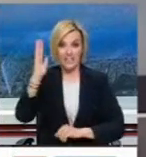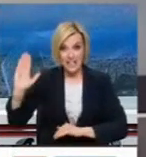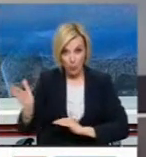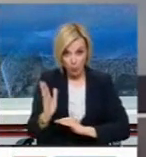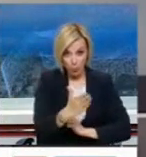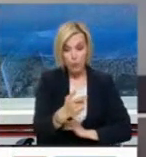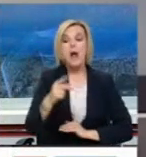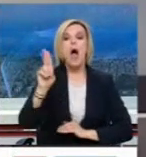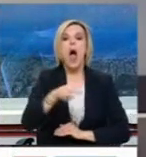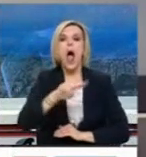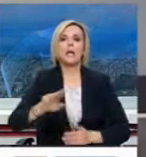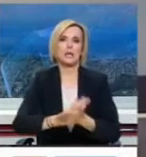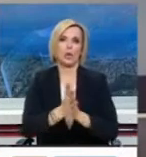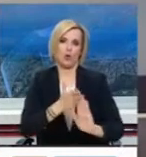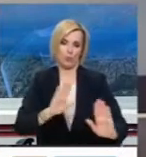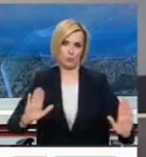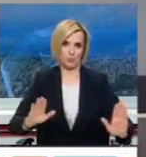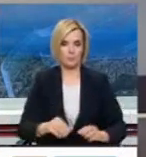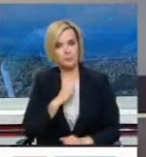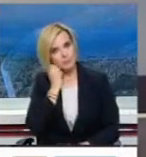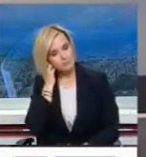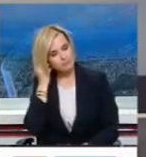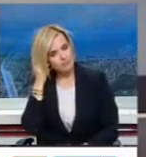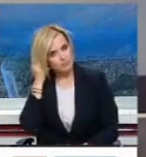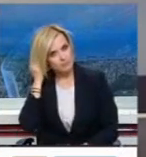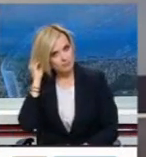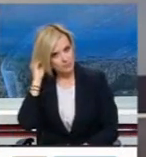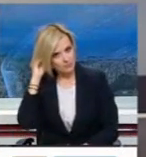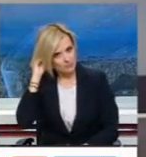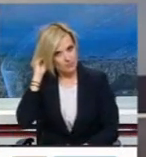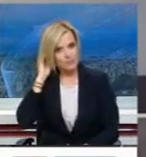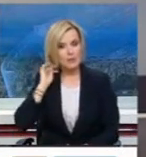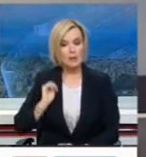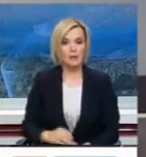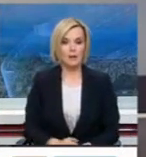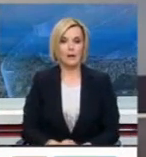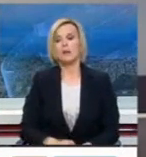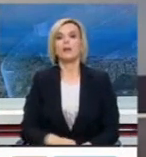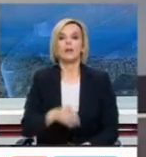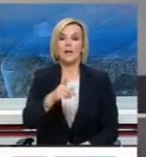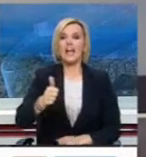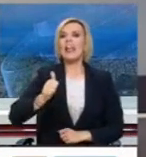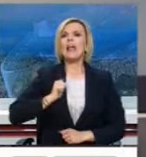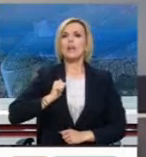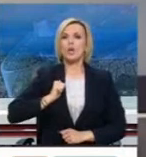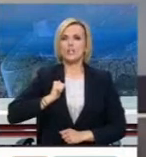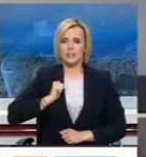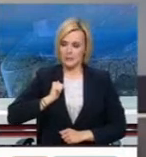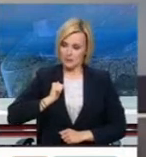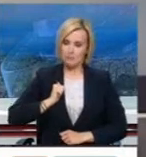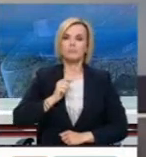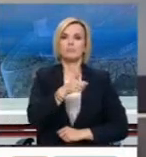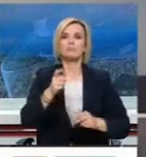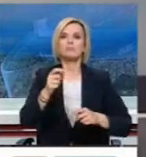με την ολοκλήρωση του χρόνου της αναστολής των συμβάσεων εργασίας, ο εργοδότης υποχρεούται να διατηρήσει τον ίδιο